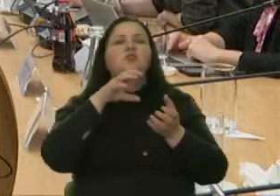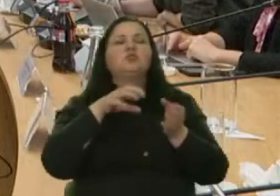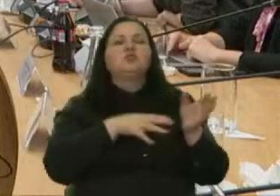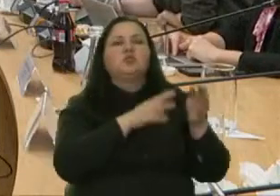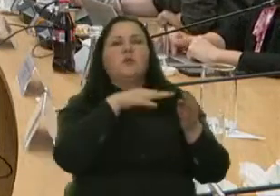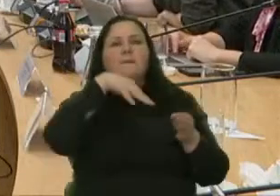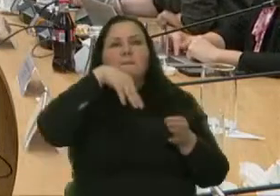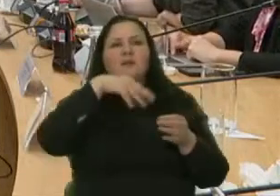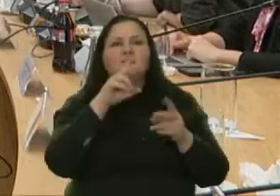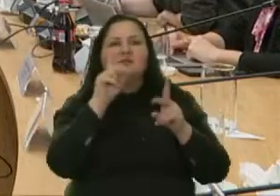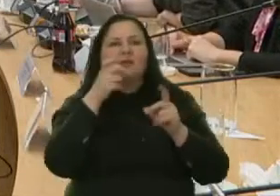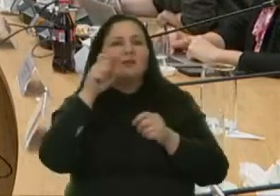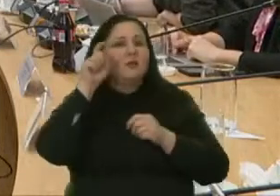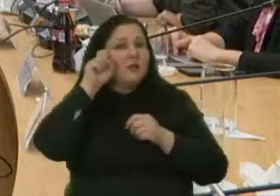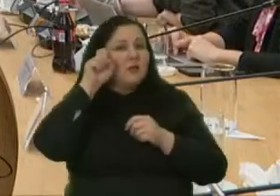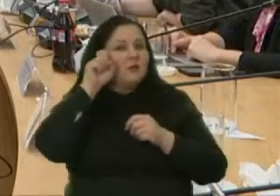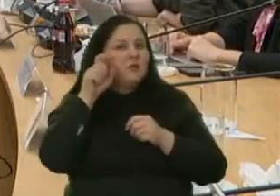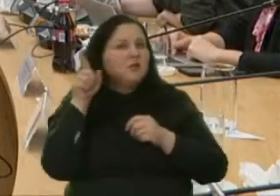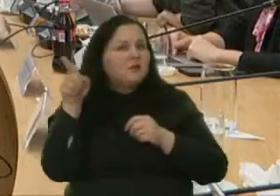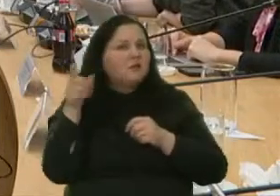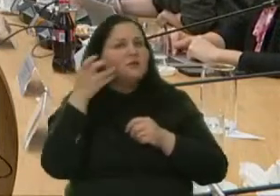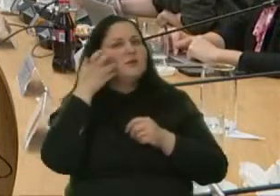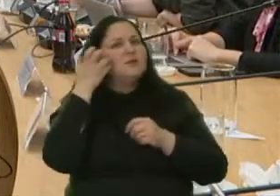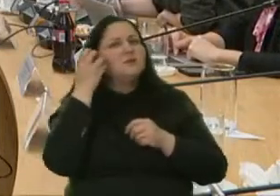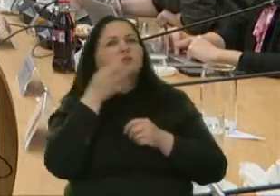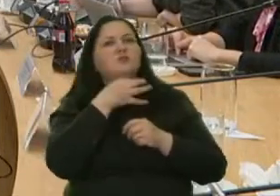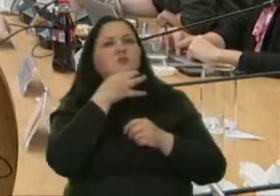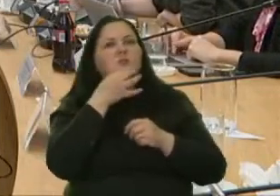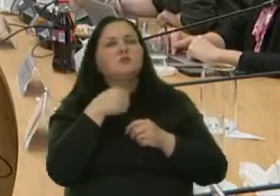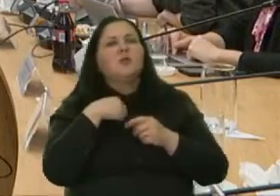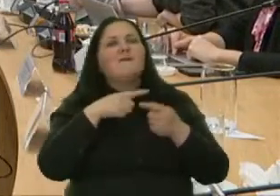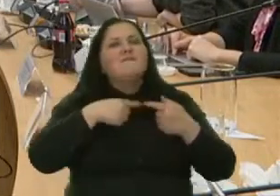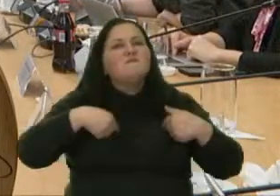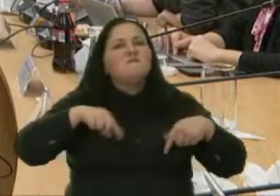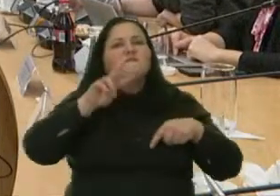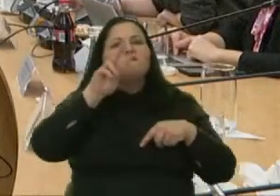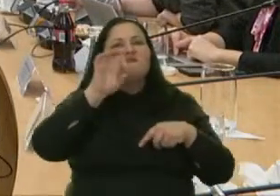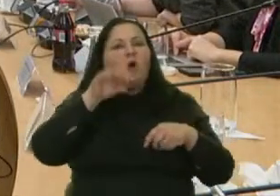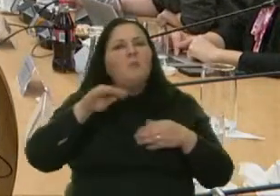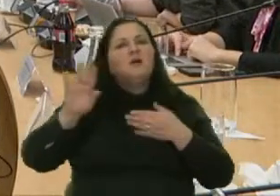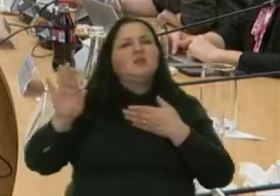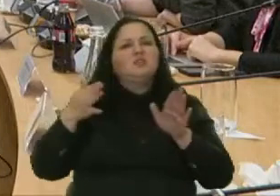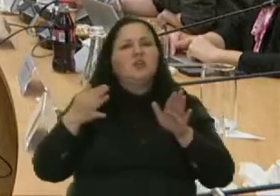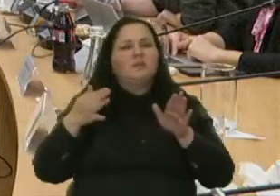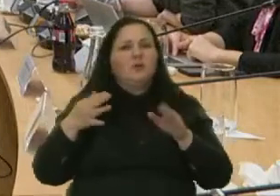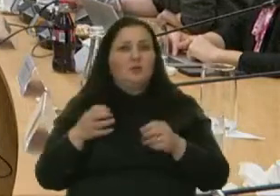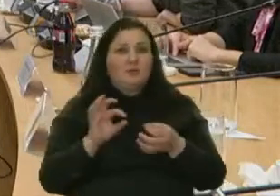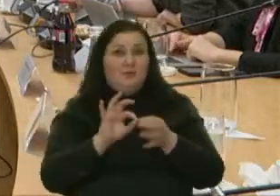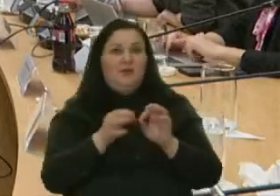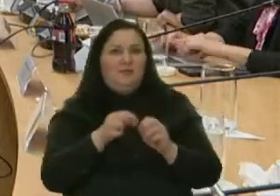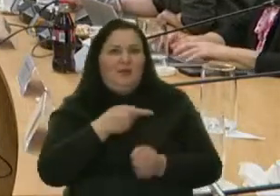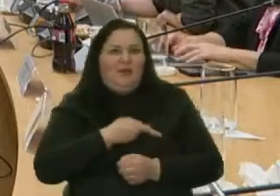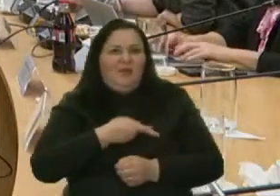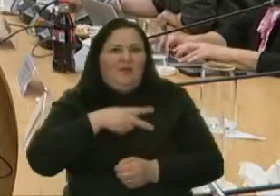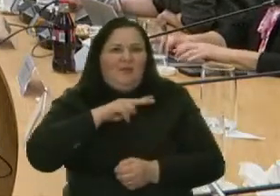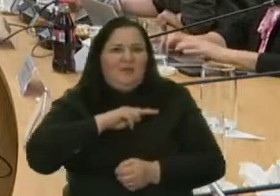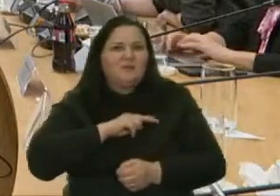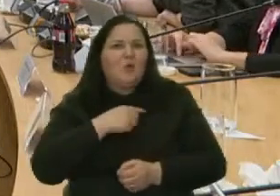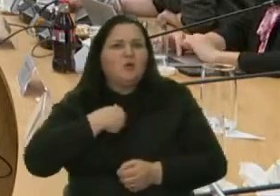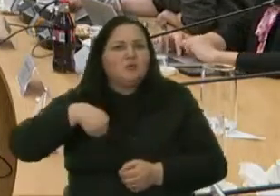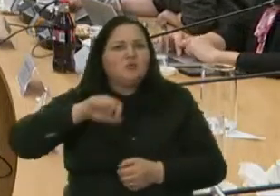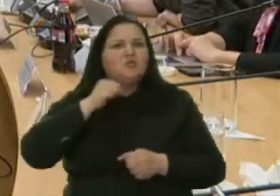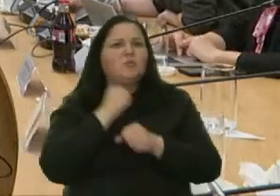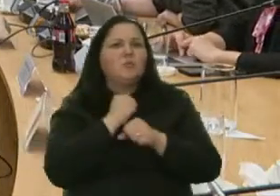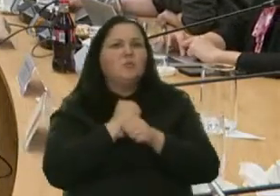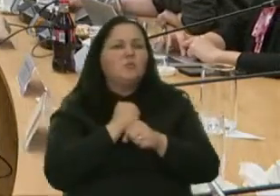dar cred că dumnealui în momentul în care spune vom începe centura metropolitană și metroul își Asumă munca